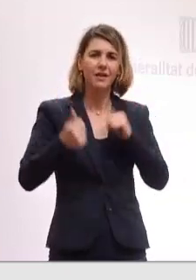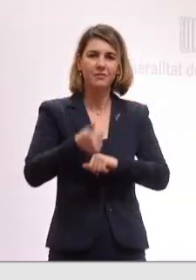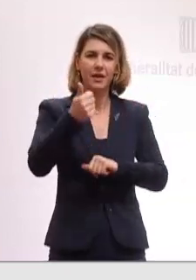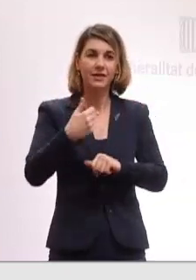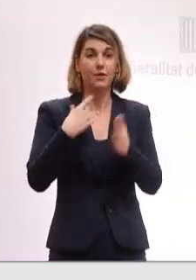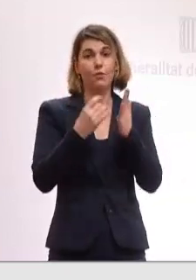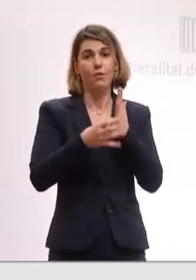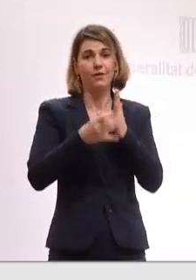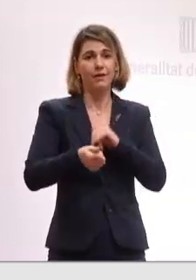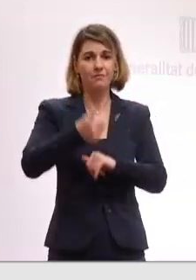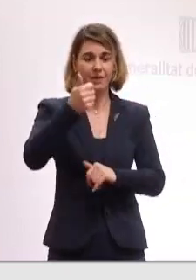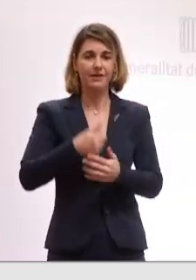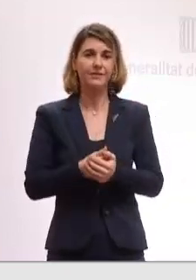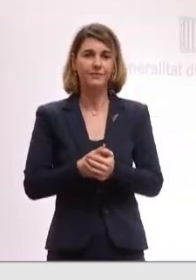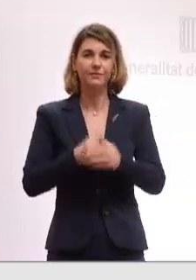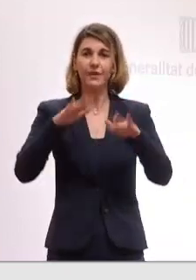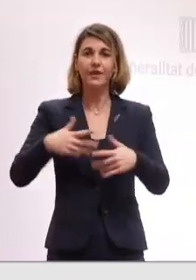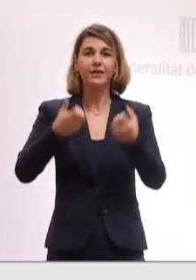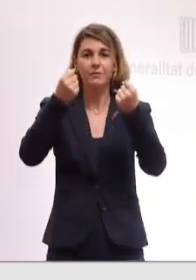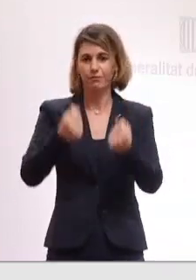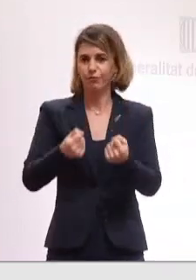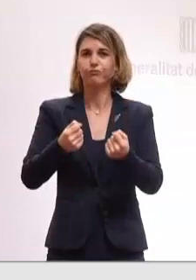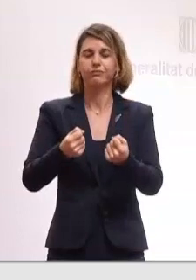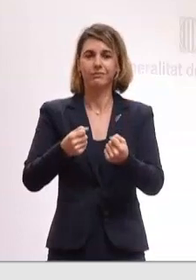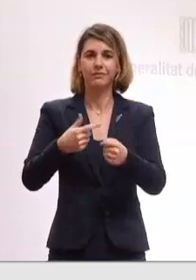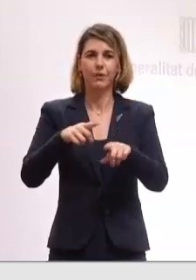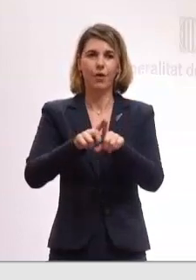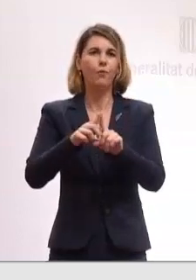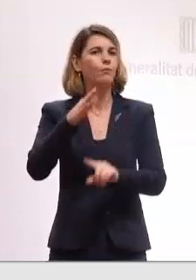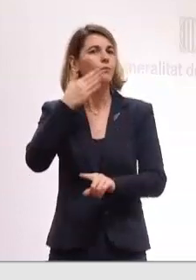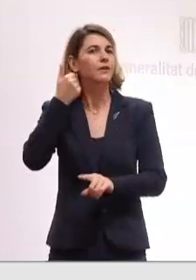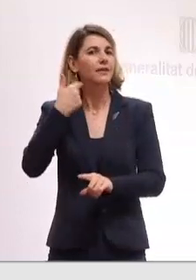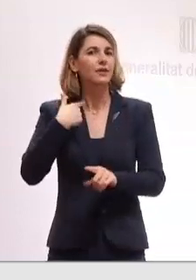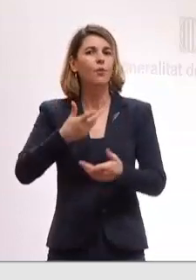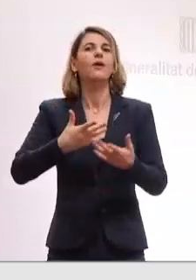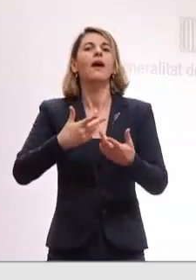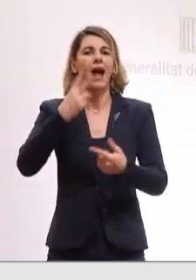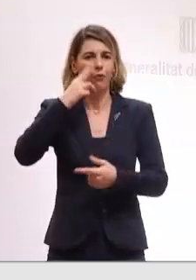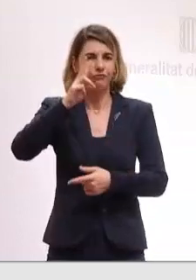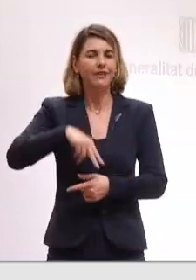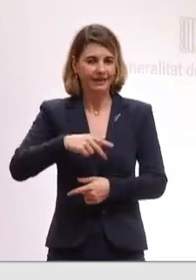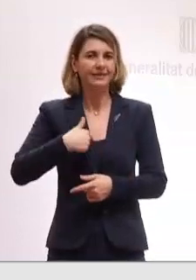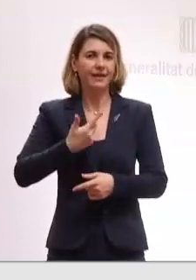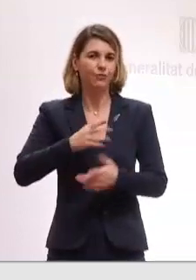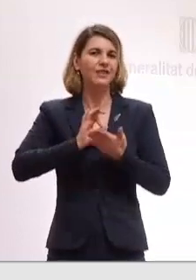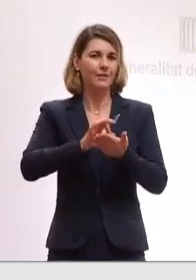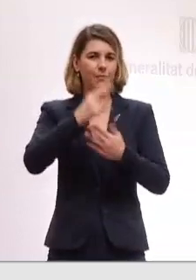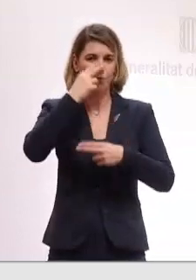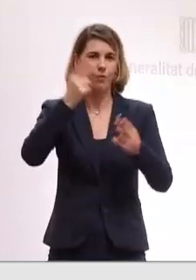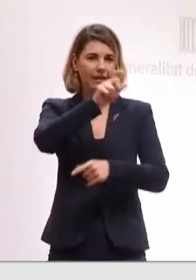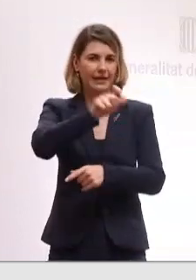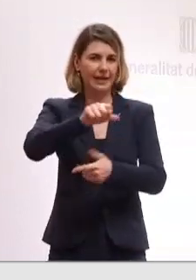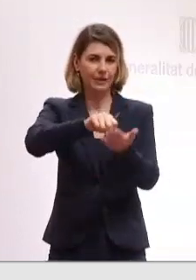de major qualitat, que es consolidi i es prestigiï com un autèntic servei públic a la ciutadania. Perquè